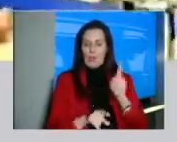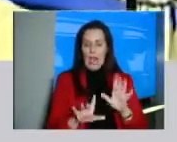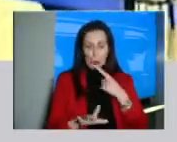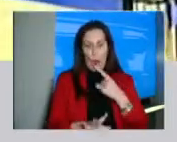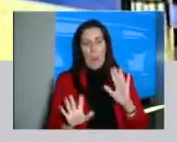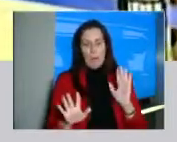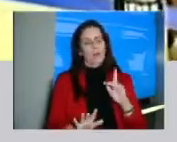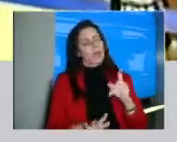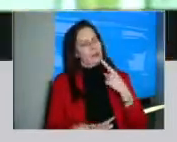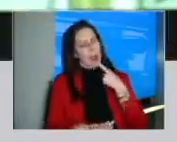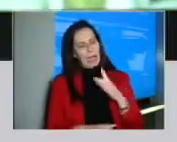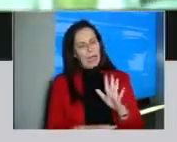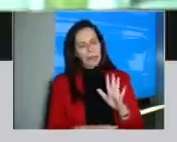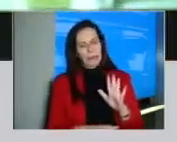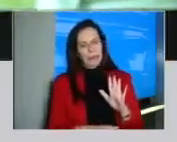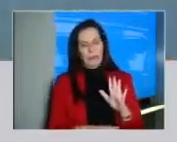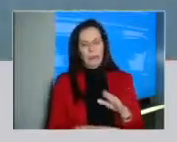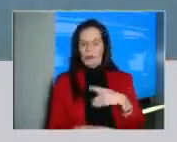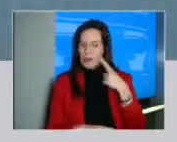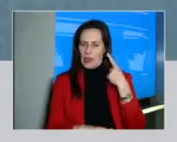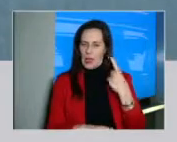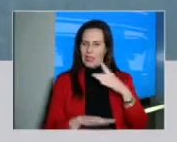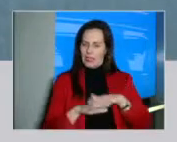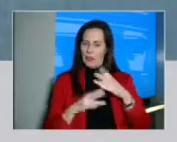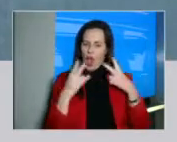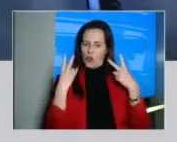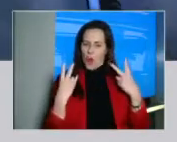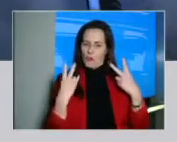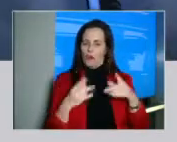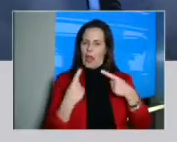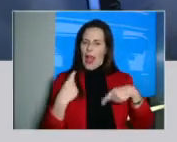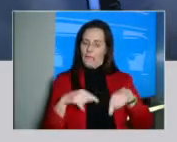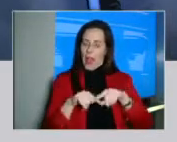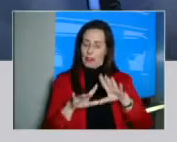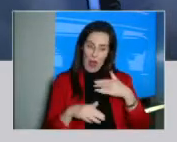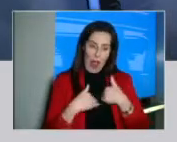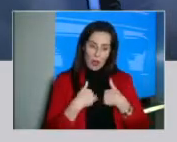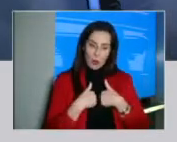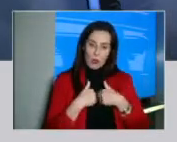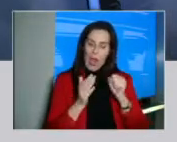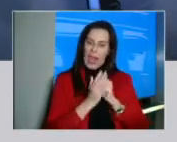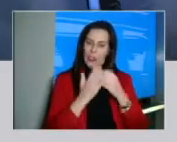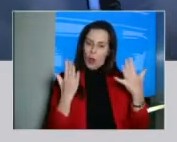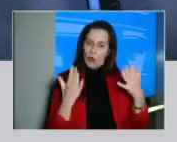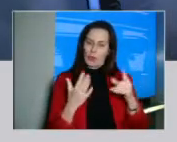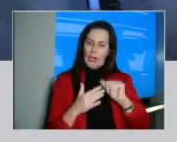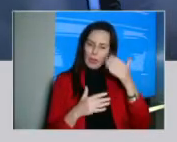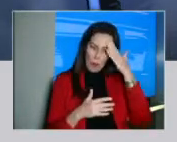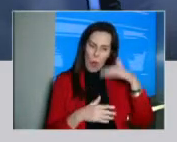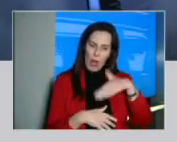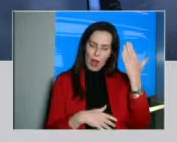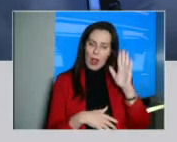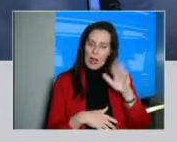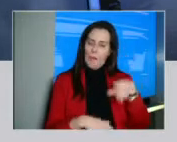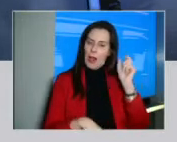טוב, אז בוא נדבר על אחד מהתפקידים המרכזיים של הוועדה, לפחות לנו העיתונאים, הוא המוכר יותר וכנראה